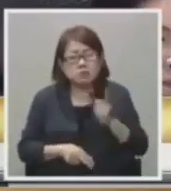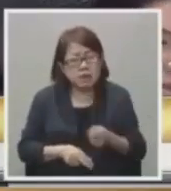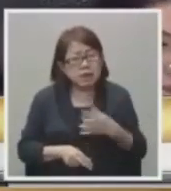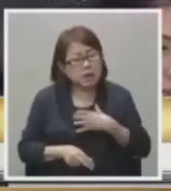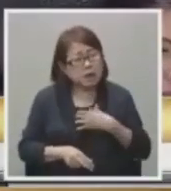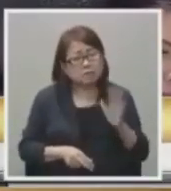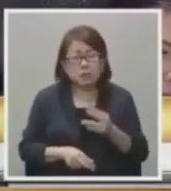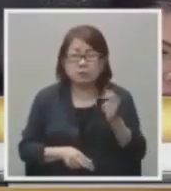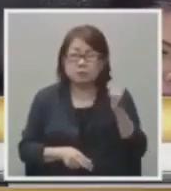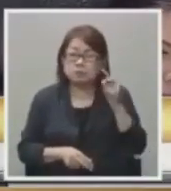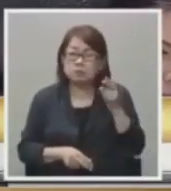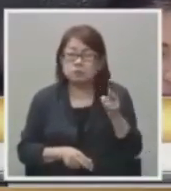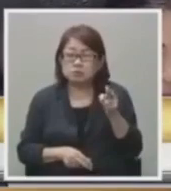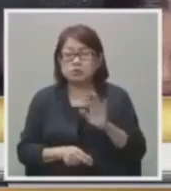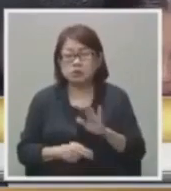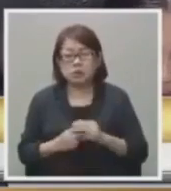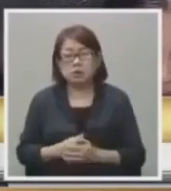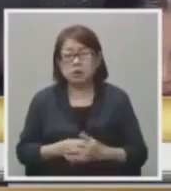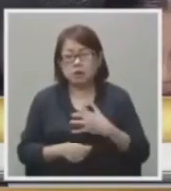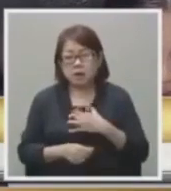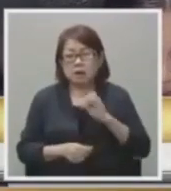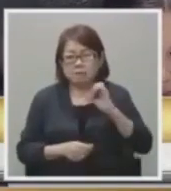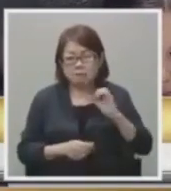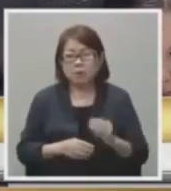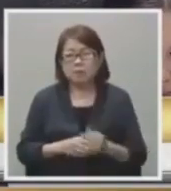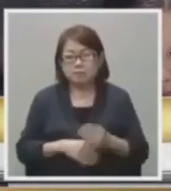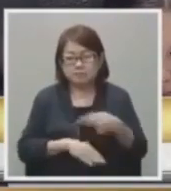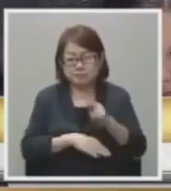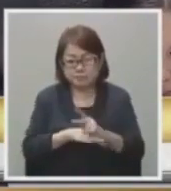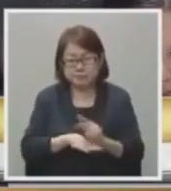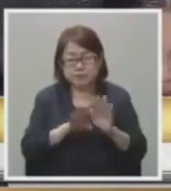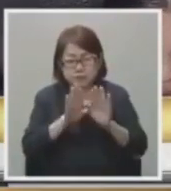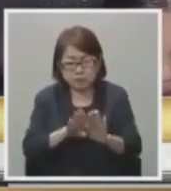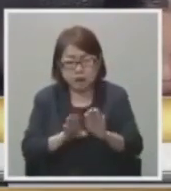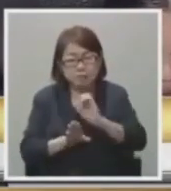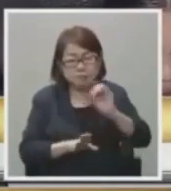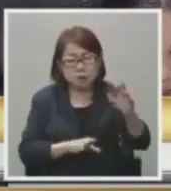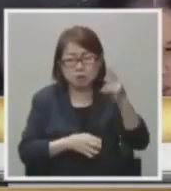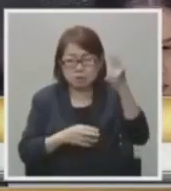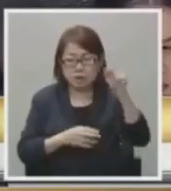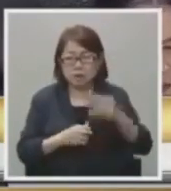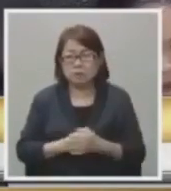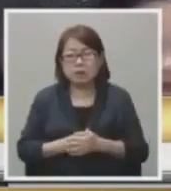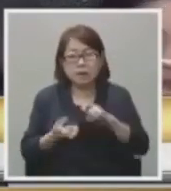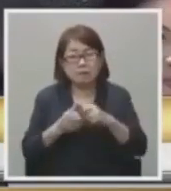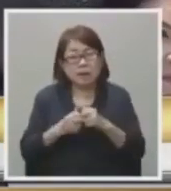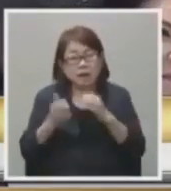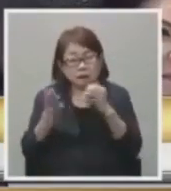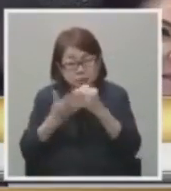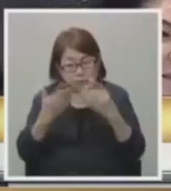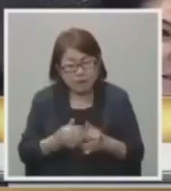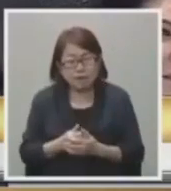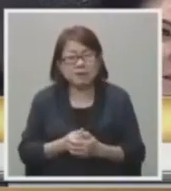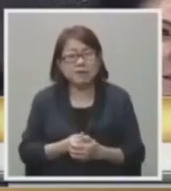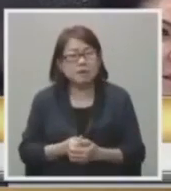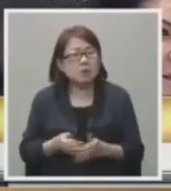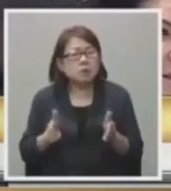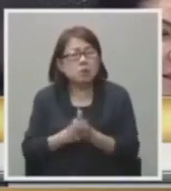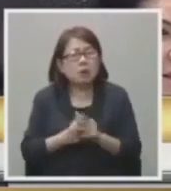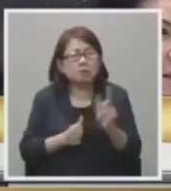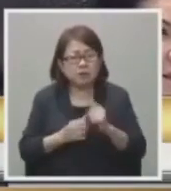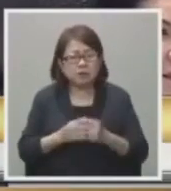งอีกเรื่องนึงที่ผมจะบอกท่านประธานฝากไปยังนายกนอกจากยาเสพติดแล้วสิ่งที่เป็นของคู่กัน